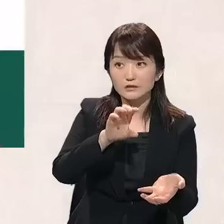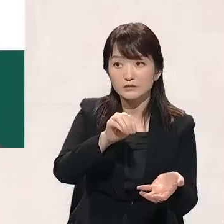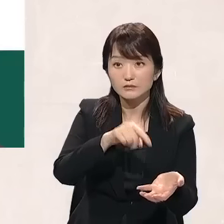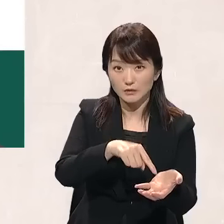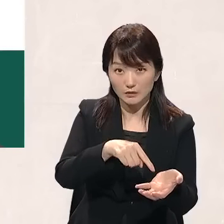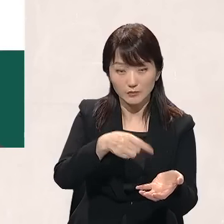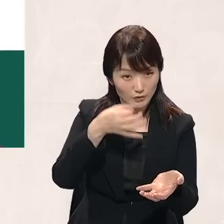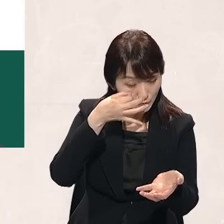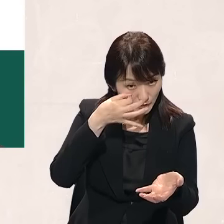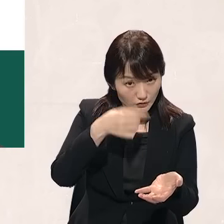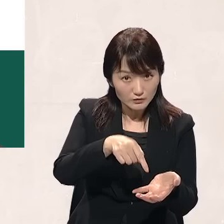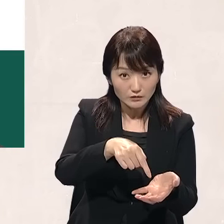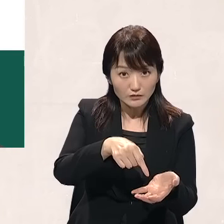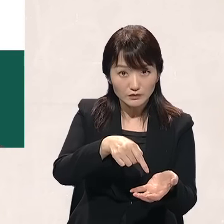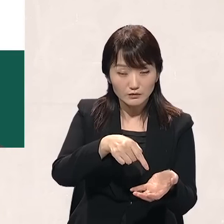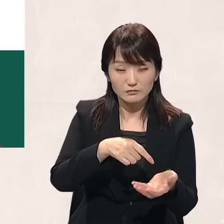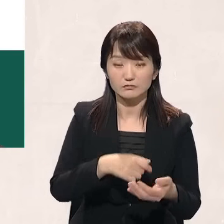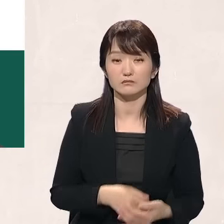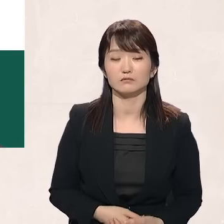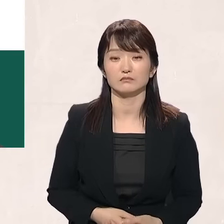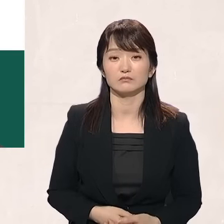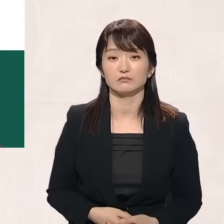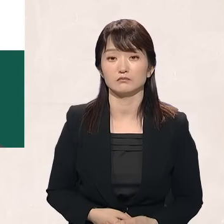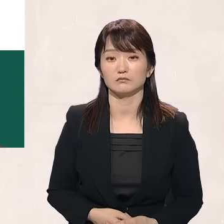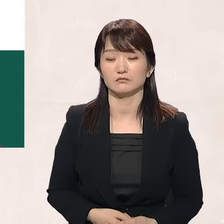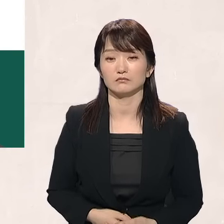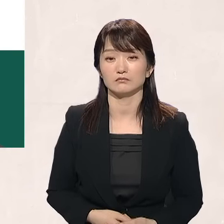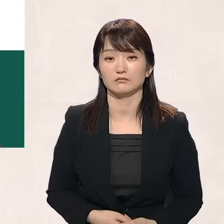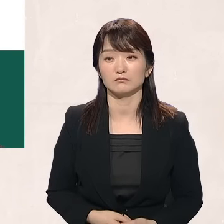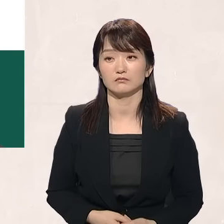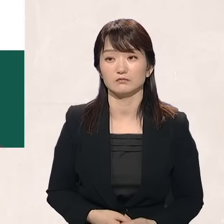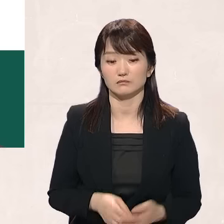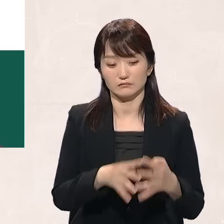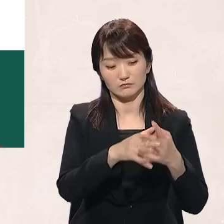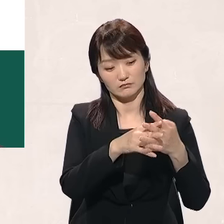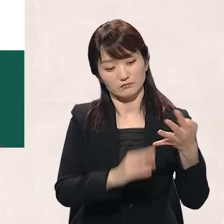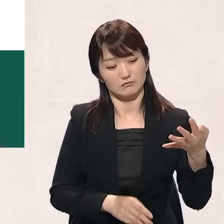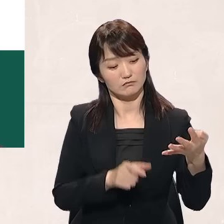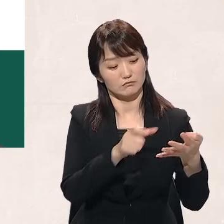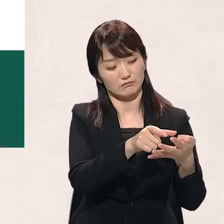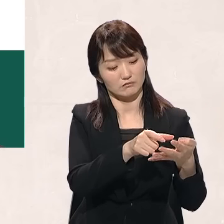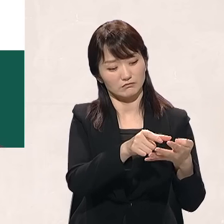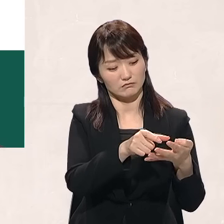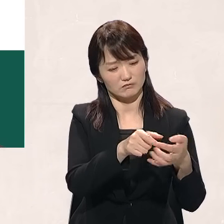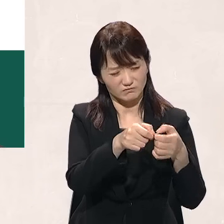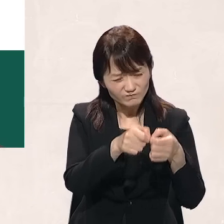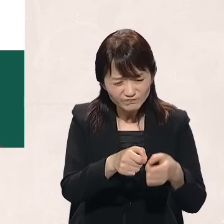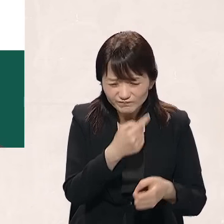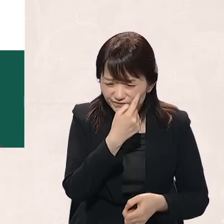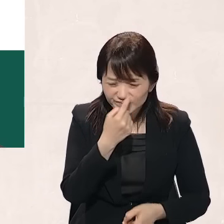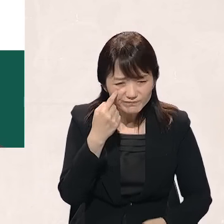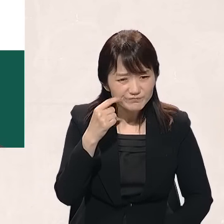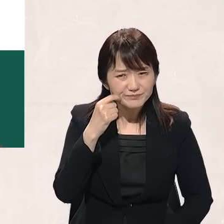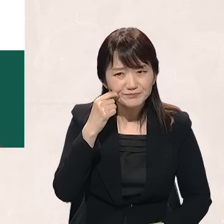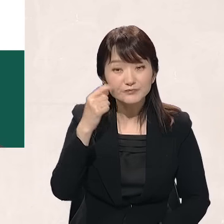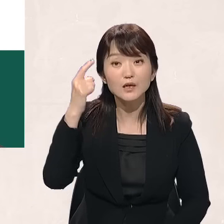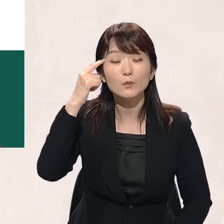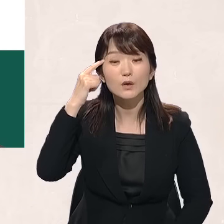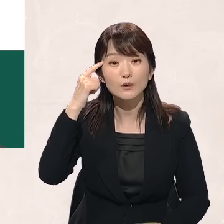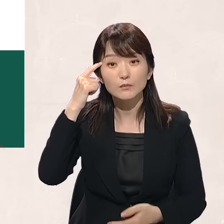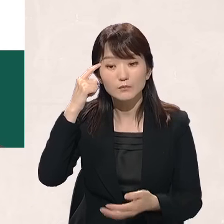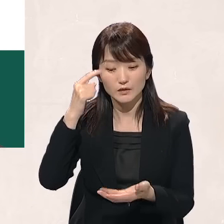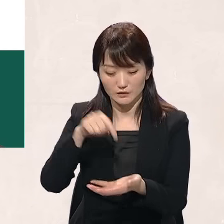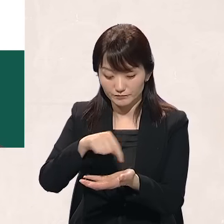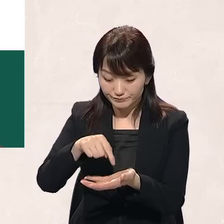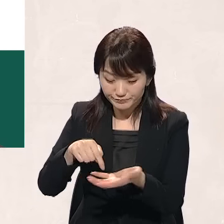숫자를 보여줬다고 해요. 계산기로 보여준 거는. 근데 영수증은 자세히 확인을 못 했다고 해요. 왜냐하면 계산기에 24만 원